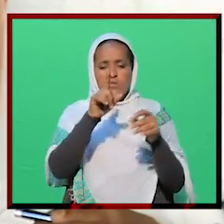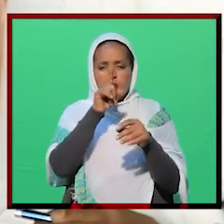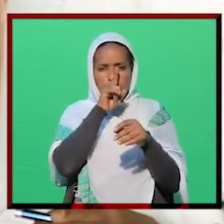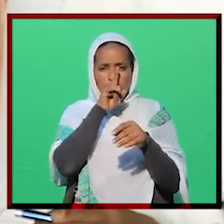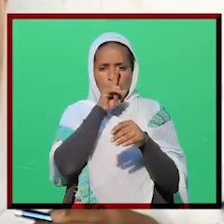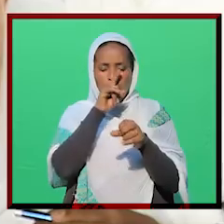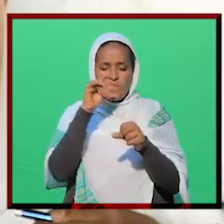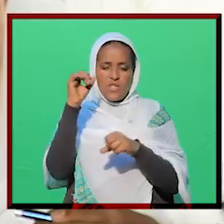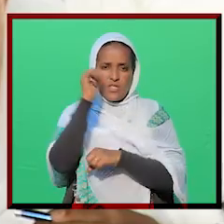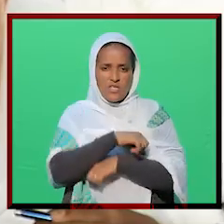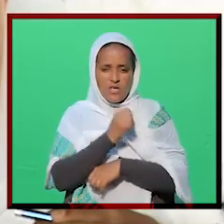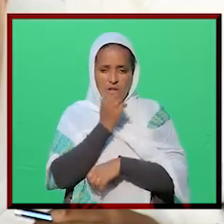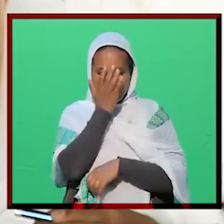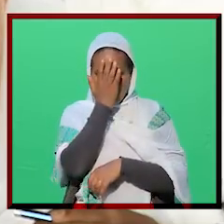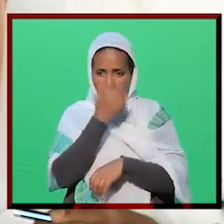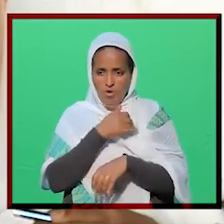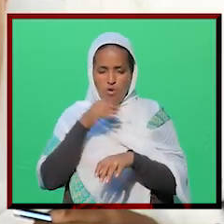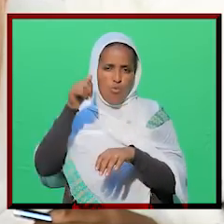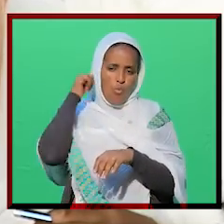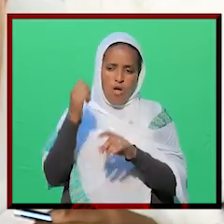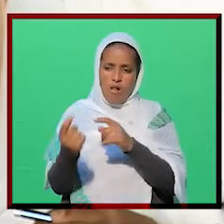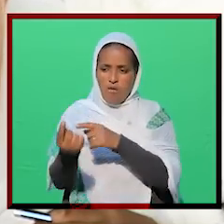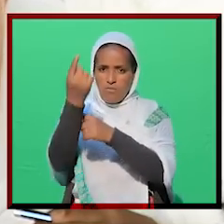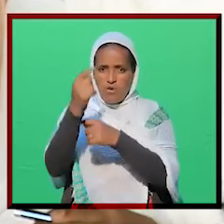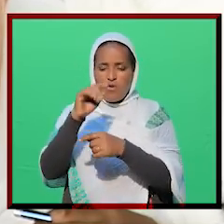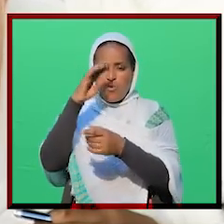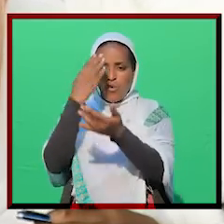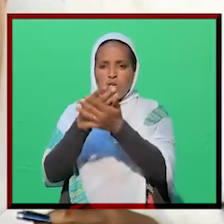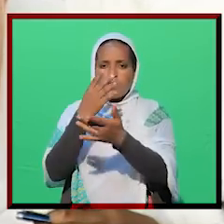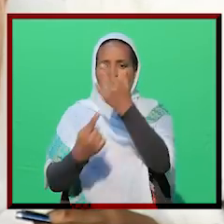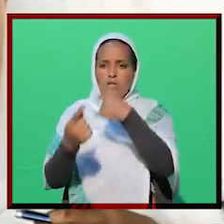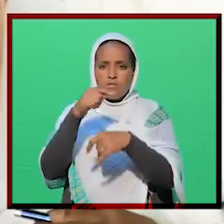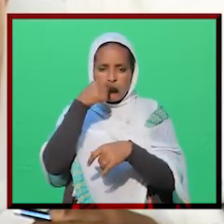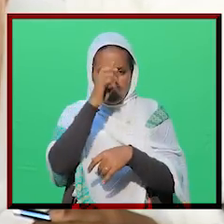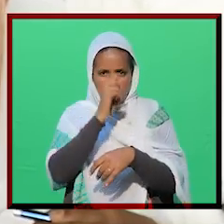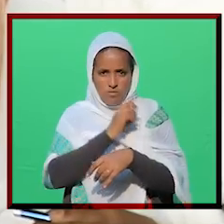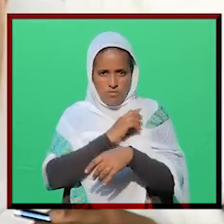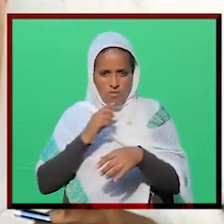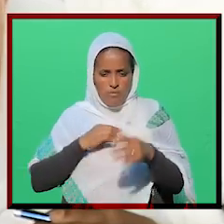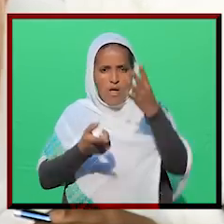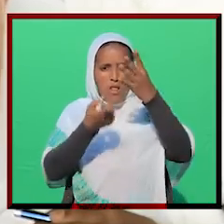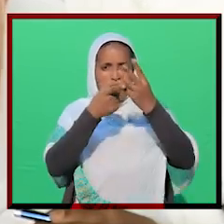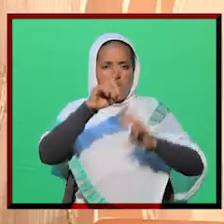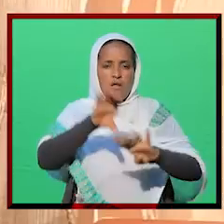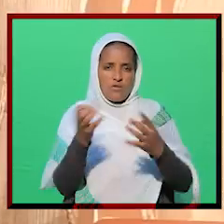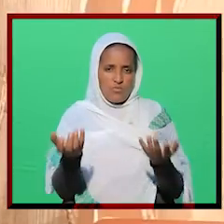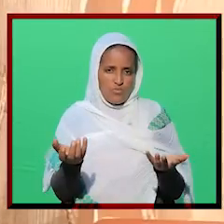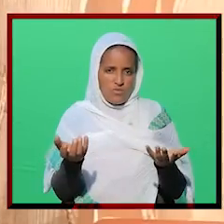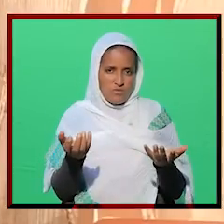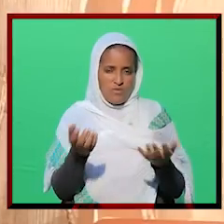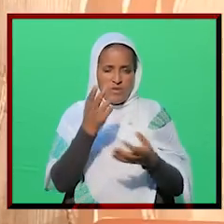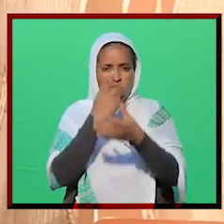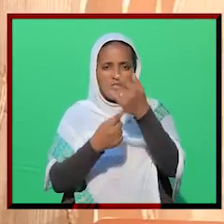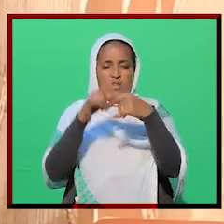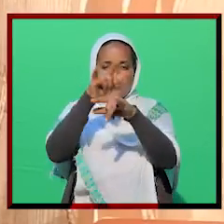ከኋላ አዎ ወልዴ ስላሴ እንለዋለን አሉ ሁለቱ ስብሐት አራተኛ አደረጉት። በስላሴ ዙፋን አራተኛ ኑሮ ያቀም ተሰብኩም ያውቀም